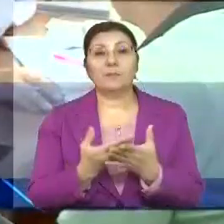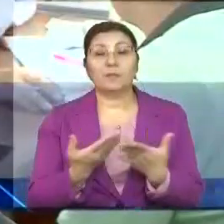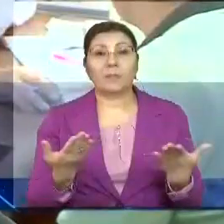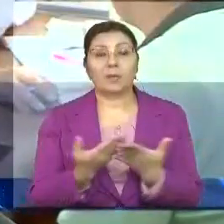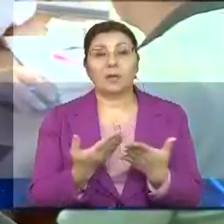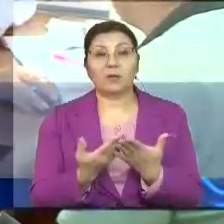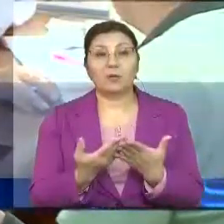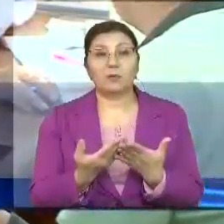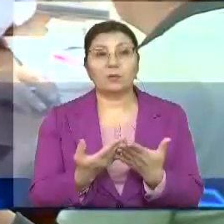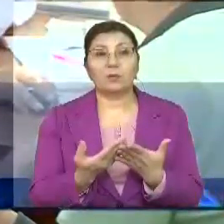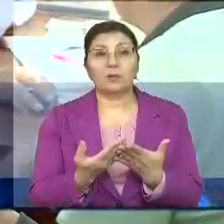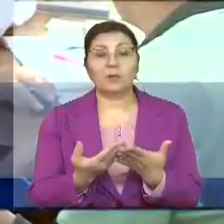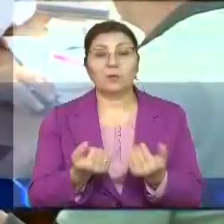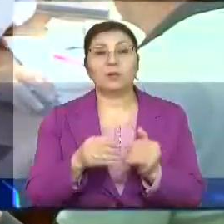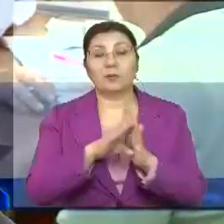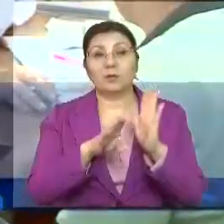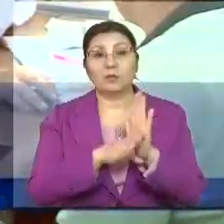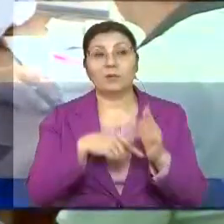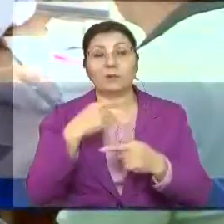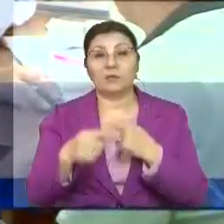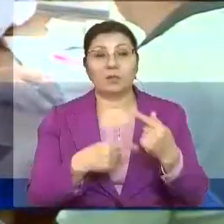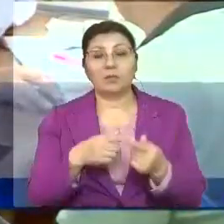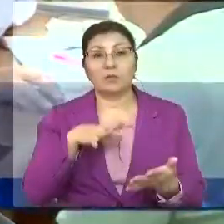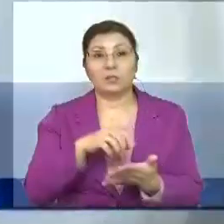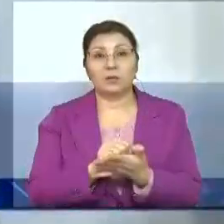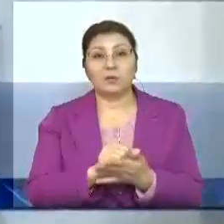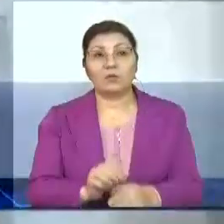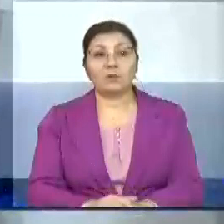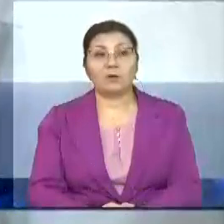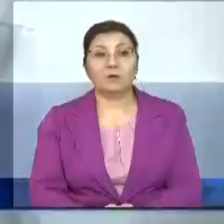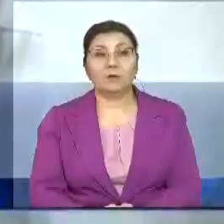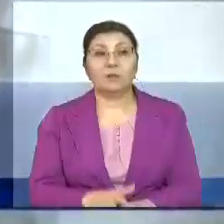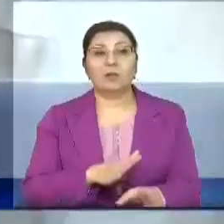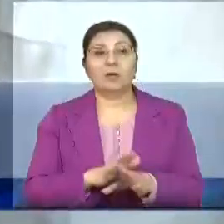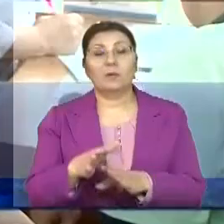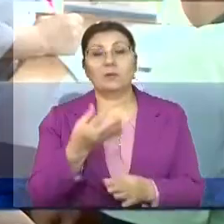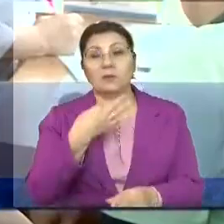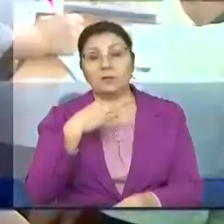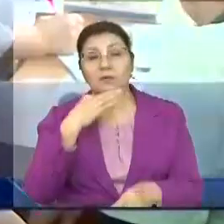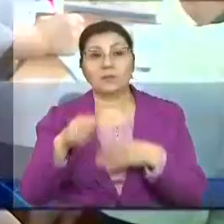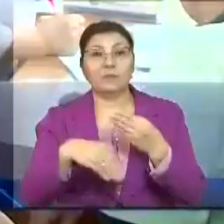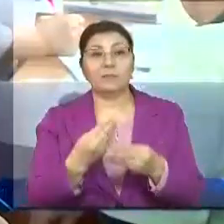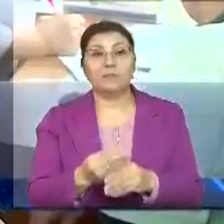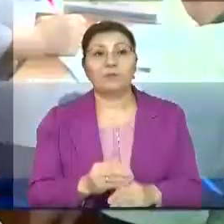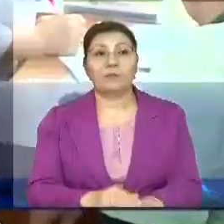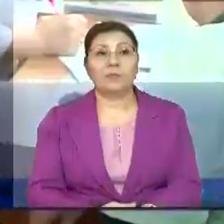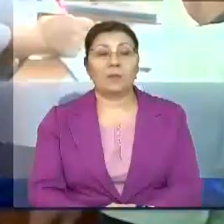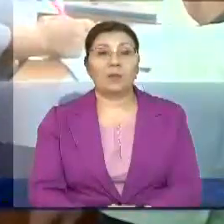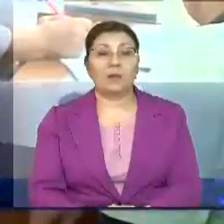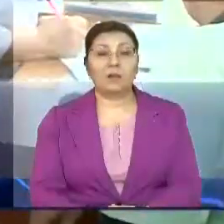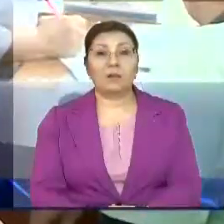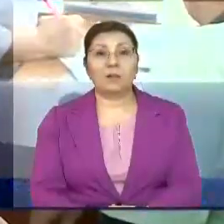которые они берут на учет, в дальнейшем занимаются обеспечением лекарств. Например, по молочной железе,